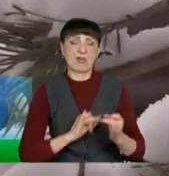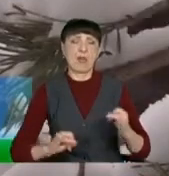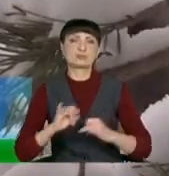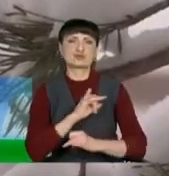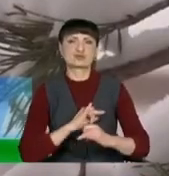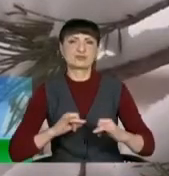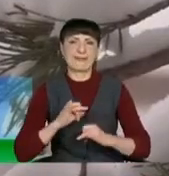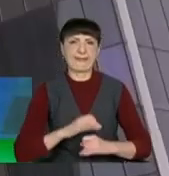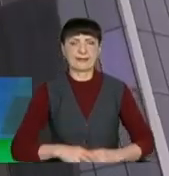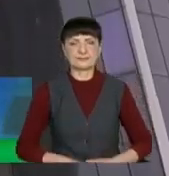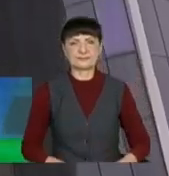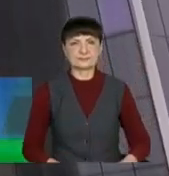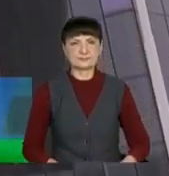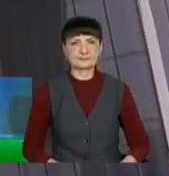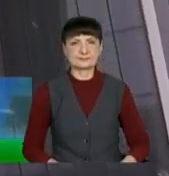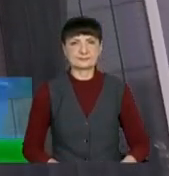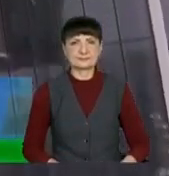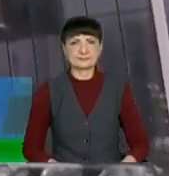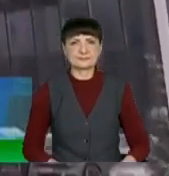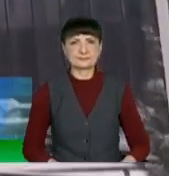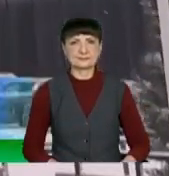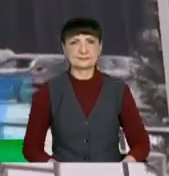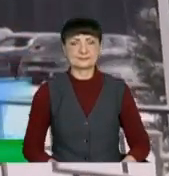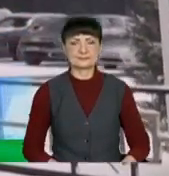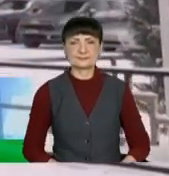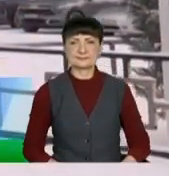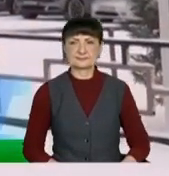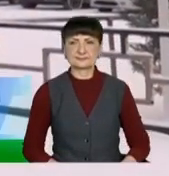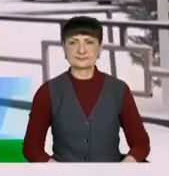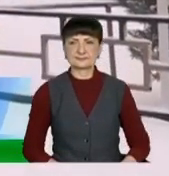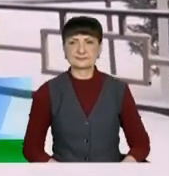Асимжан Жузбаева, Данияр Омар, Дастан Темирбекулы, телеканал Алматы, Астана.